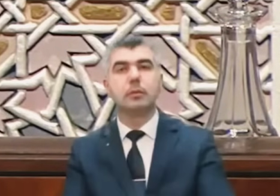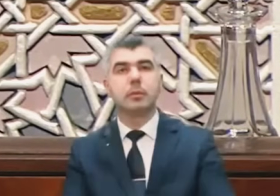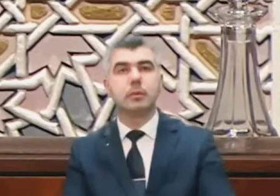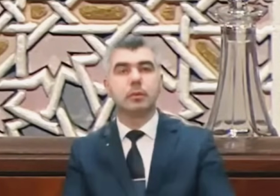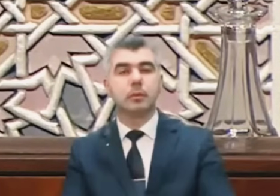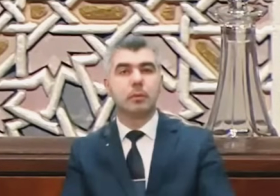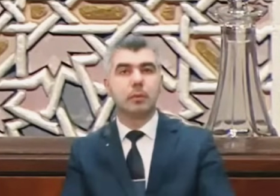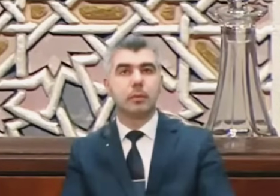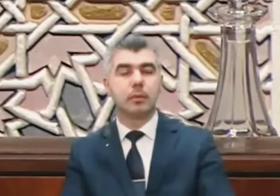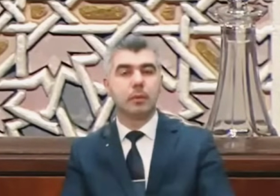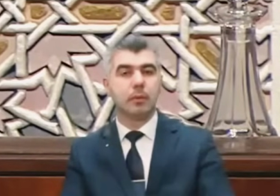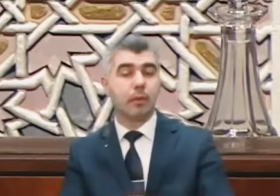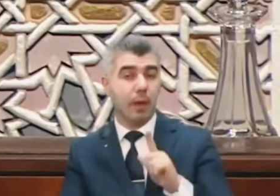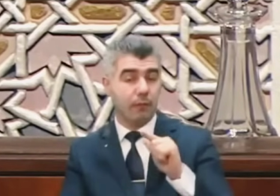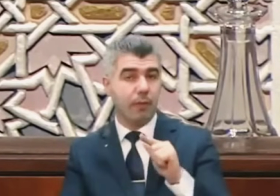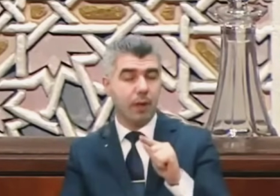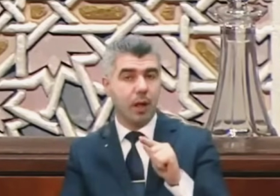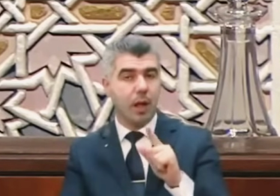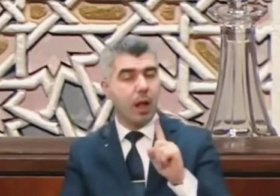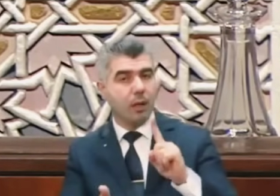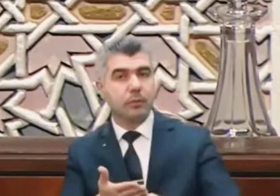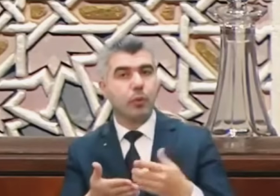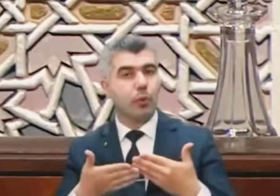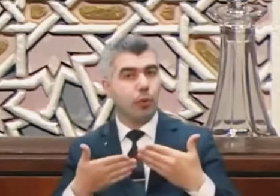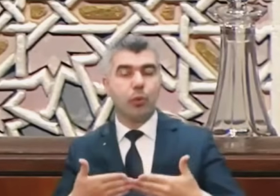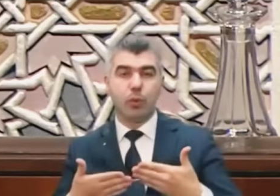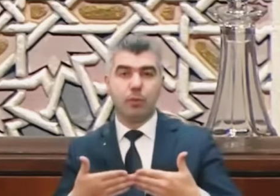القطب. احنا لابد أن نسجل اليوم أننا،